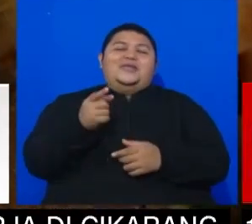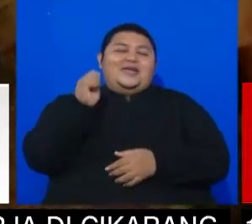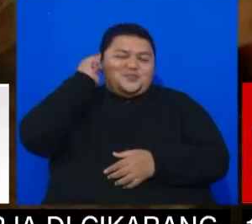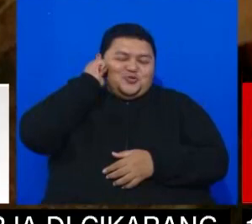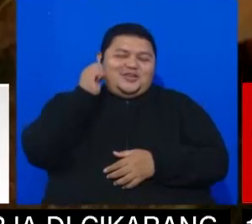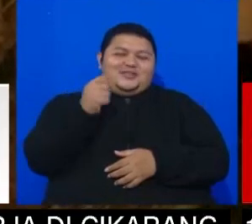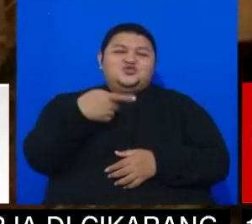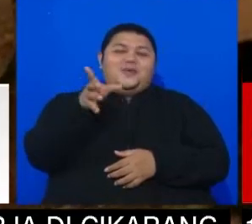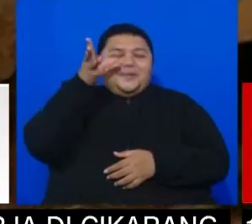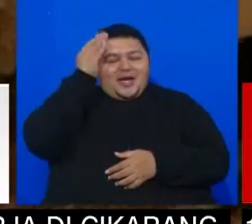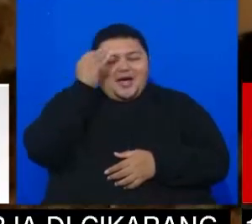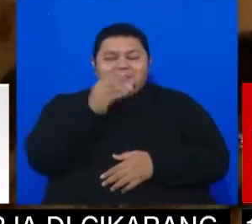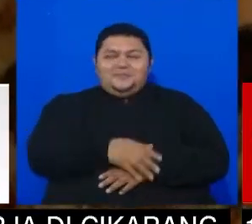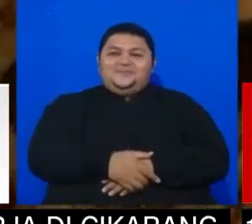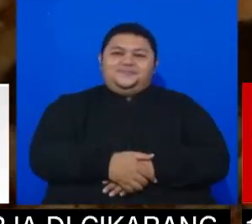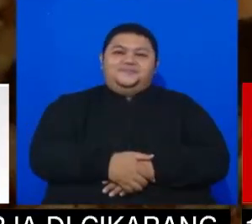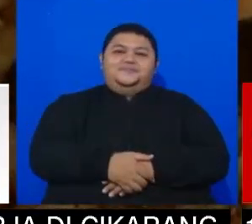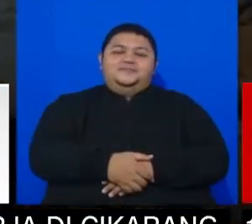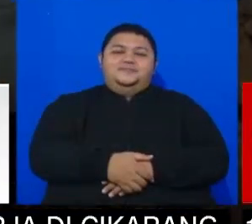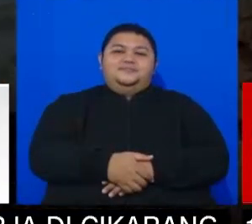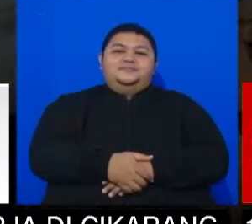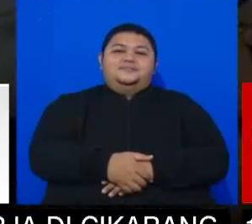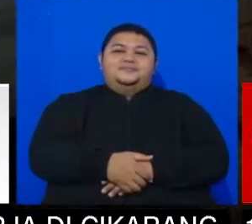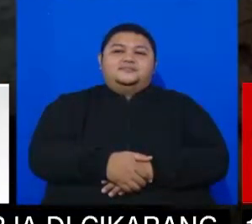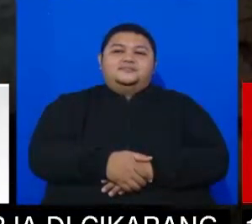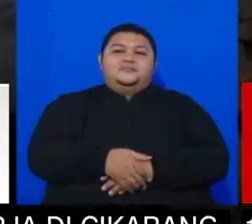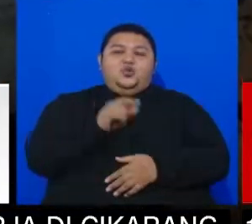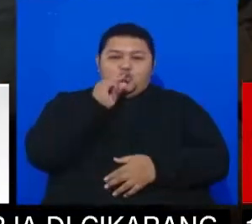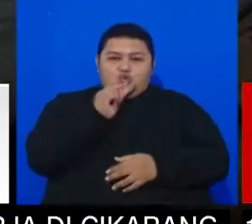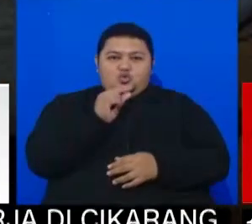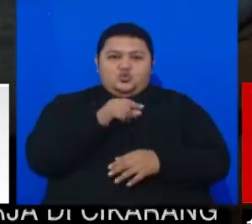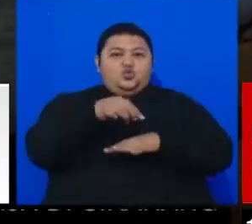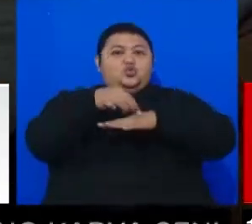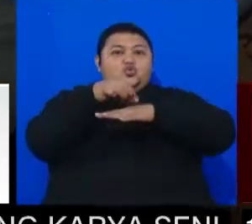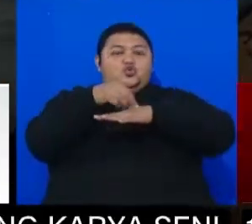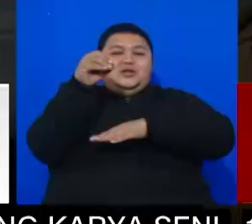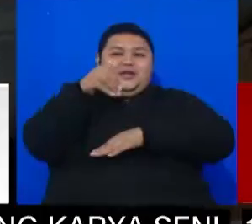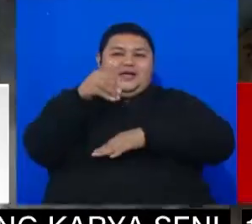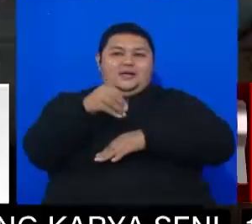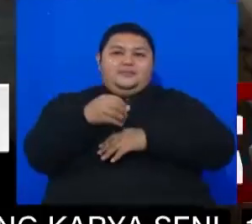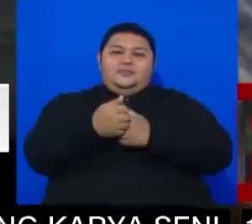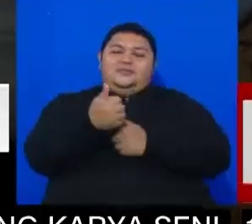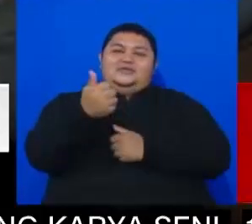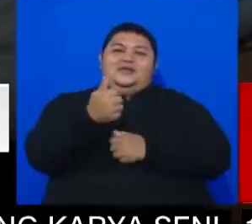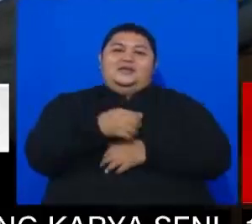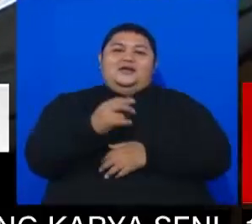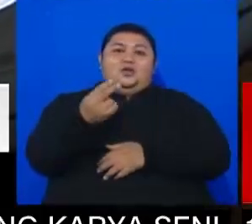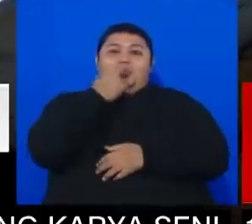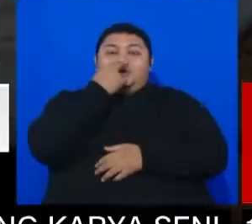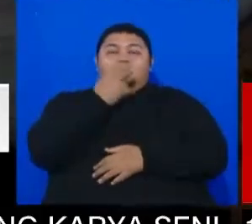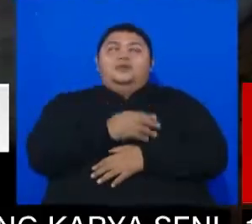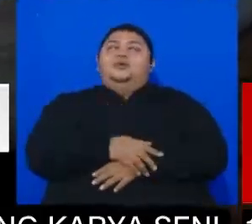Sambil menunggu 3 olahan tadi matang sempurna, olahan kulit ayam ternyata sudah matang. Lagi-lagi, aroma yang dikeluarkan